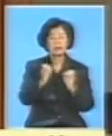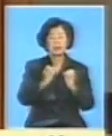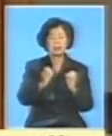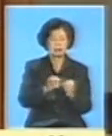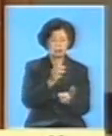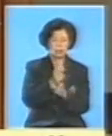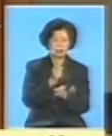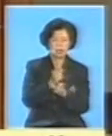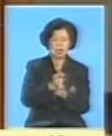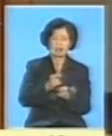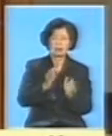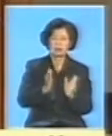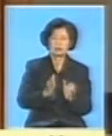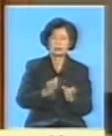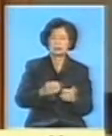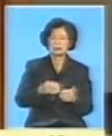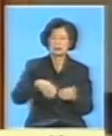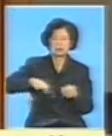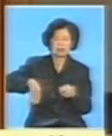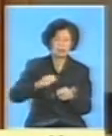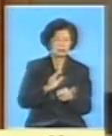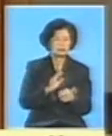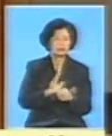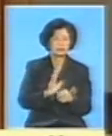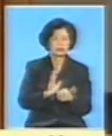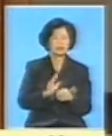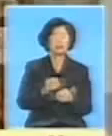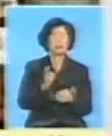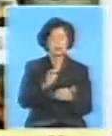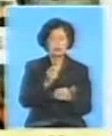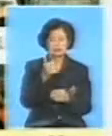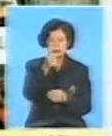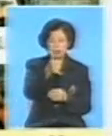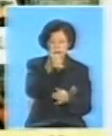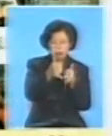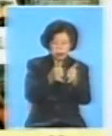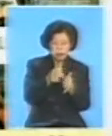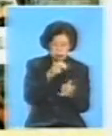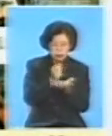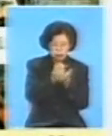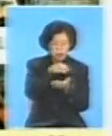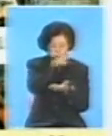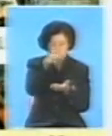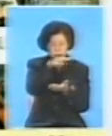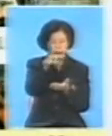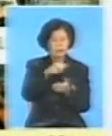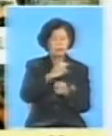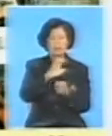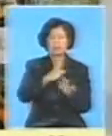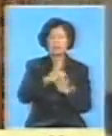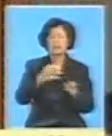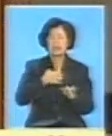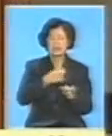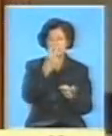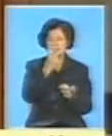ป่วยทีหลังนะเพราะนั้นเราจะต้องดูแลทั้งระบบนะครับดูแลส่งครอบผู้ยากไร้ตามอัตภาพผมไม่อยากเห็นภาพคนยากจนคนตาบอด